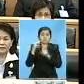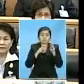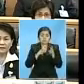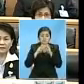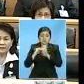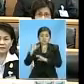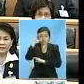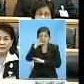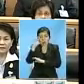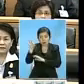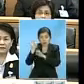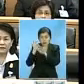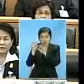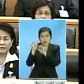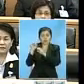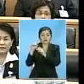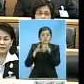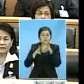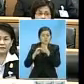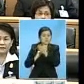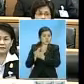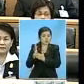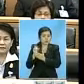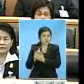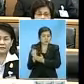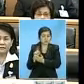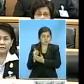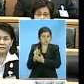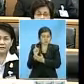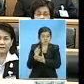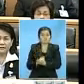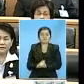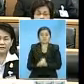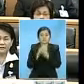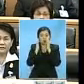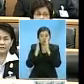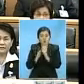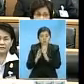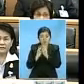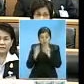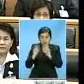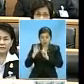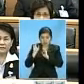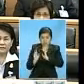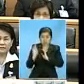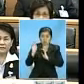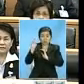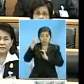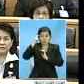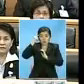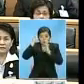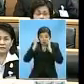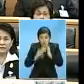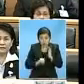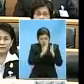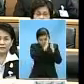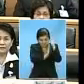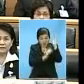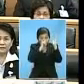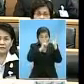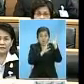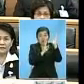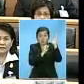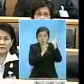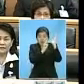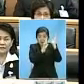การในการสรรหาไม่ถูกต้องหรืออย่างไรบรรดาผู้สรรหาทั้ง7ท่านเนี่ยไม่รู้จักคน63ล้านคนดี